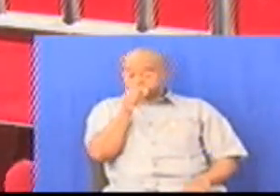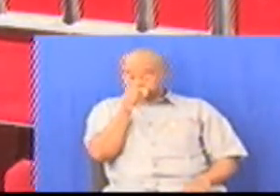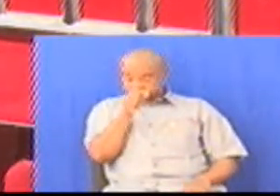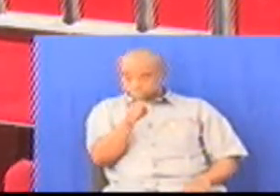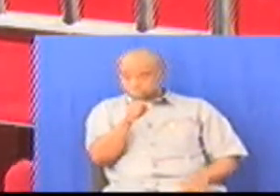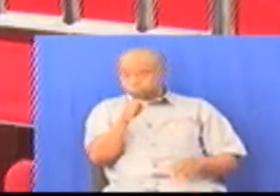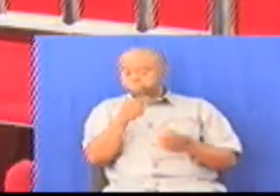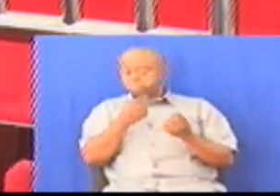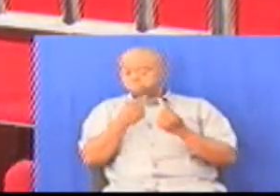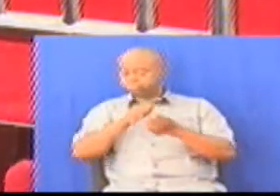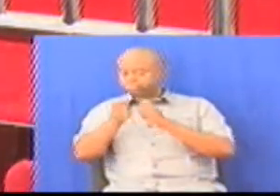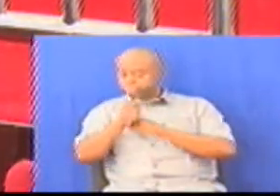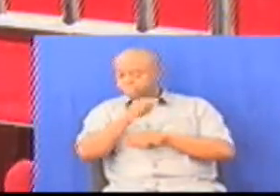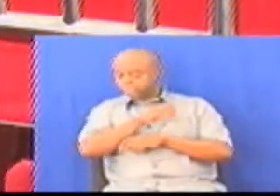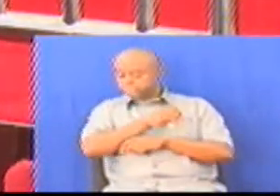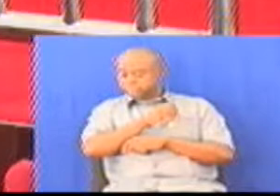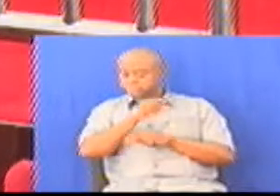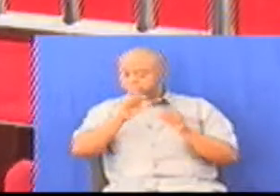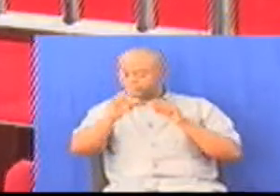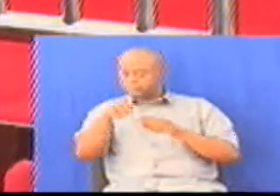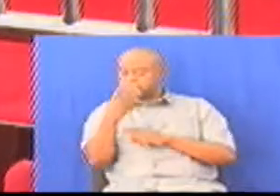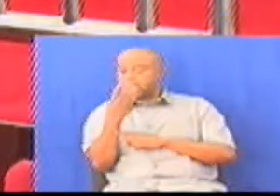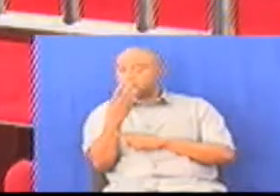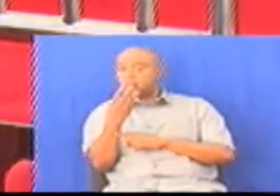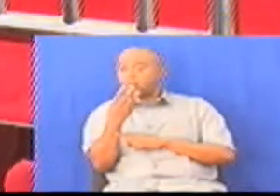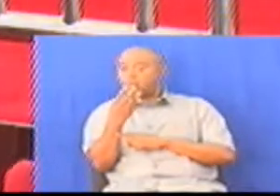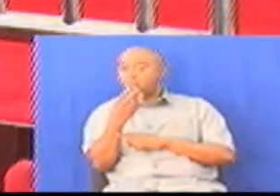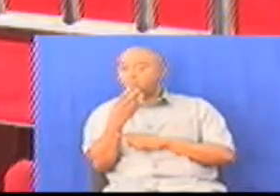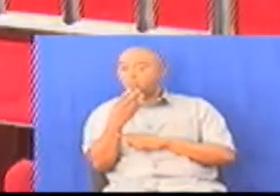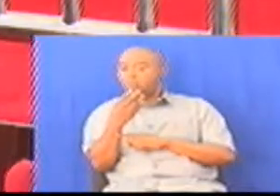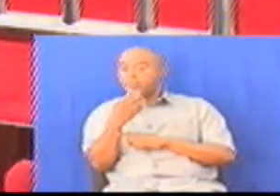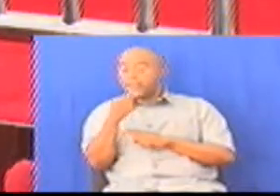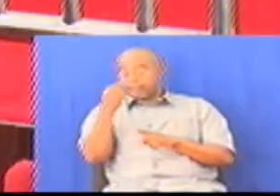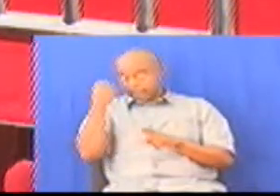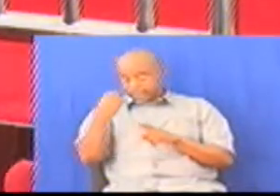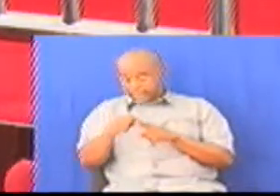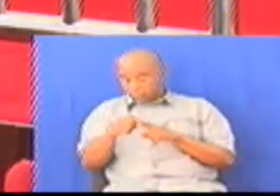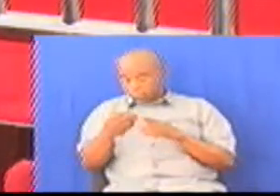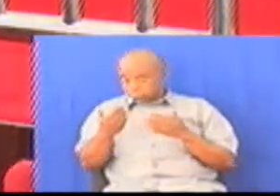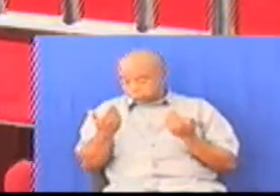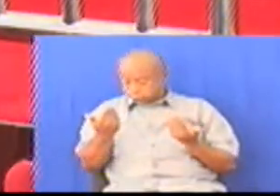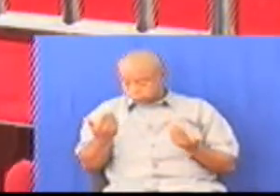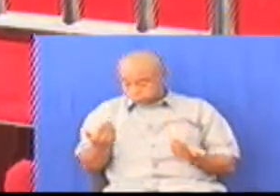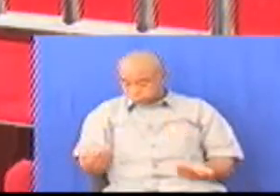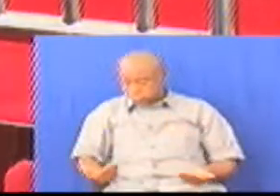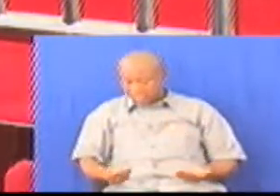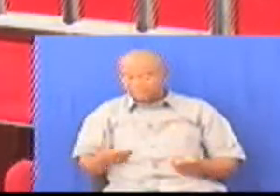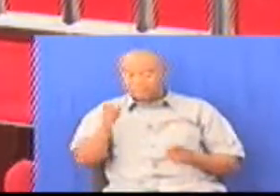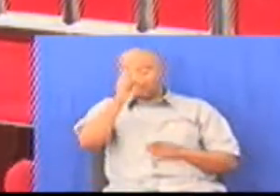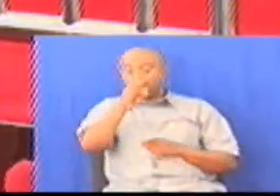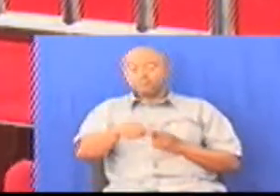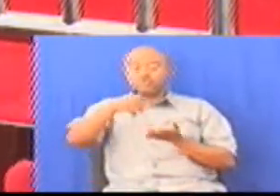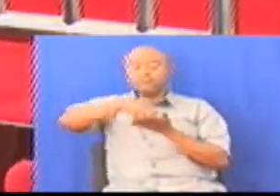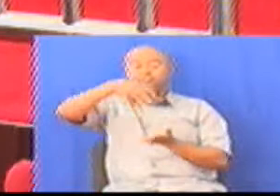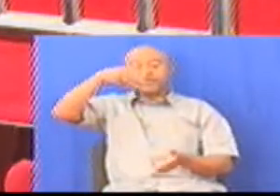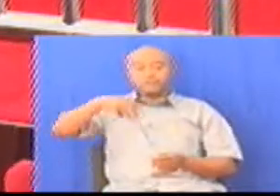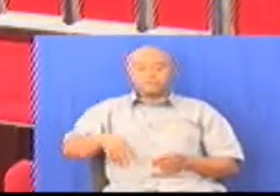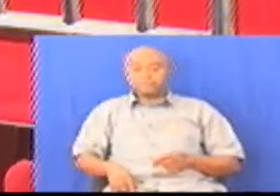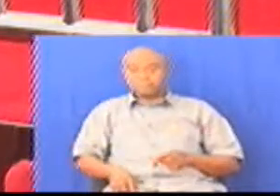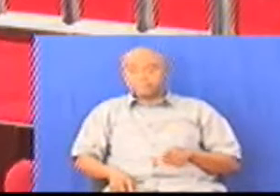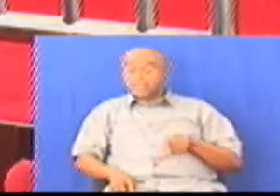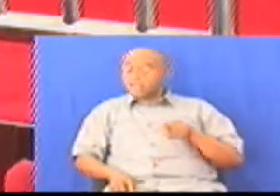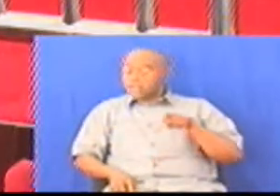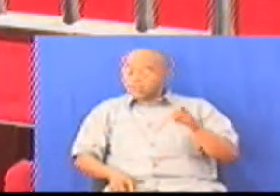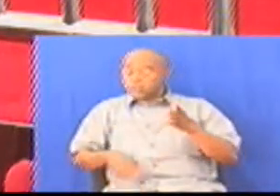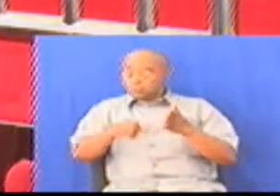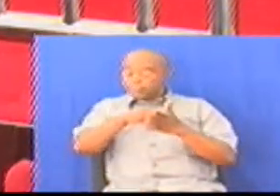kifungu cha 3 cha neno la beneficial owner. Mheshimiwa Spika, mabadiliko haya yanamfanya mnufaika wa